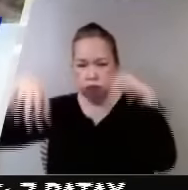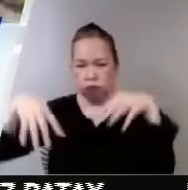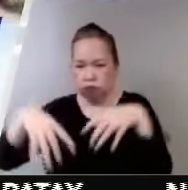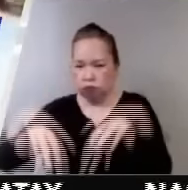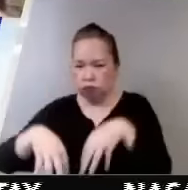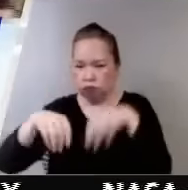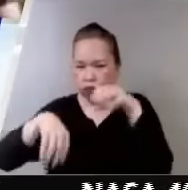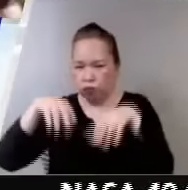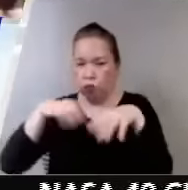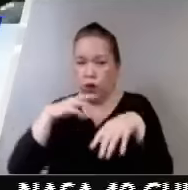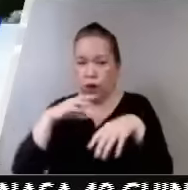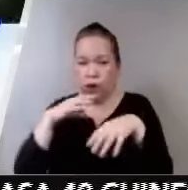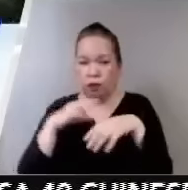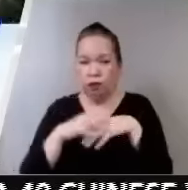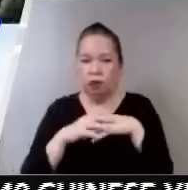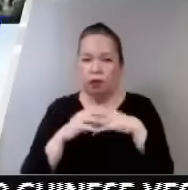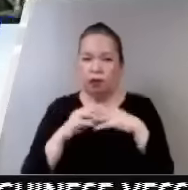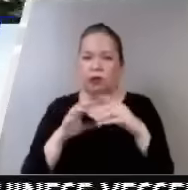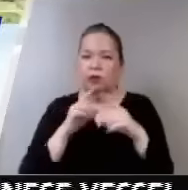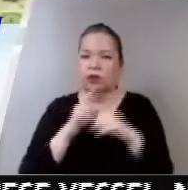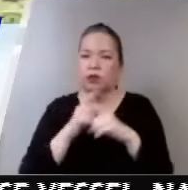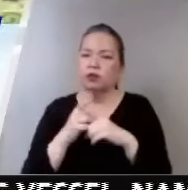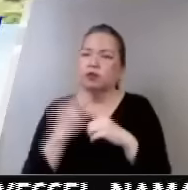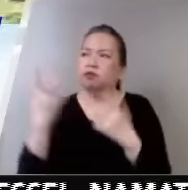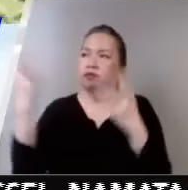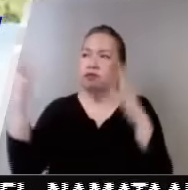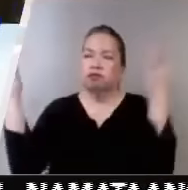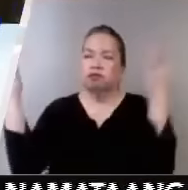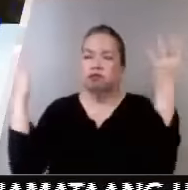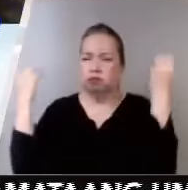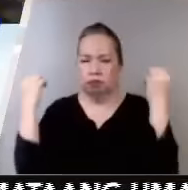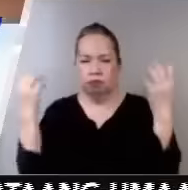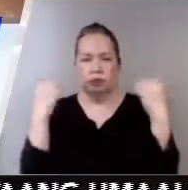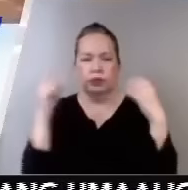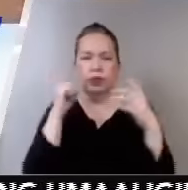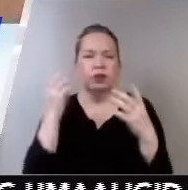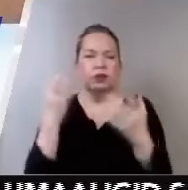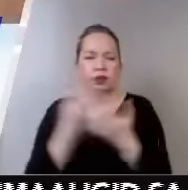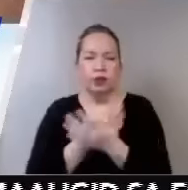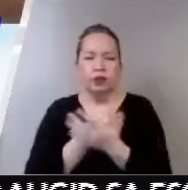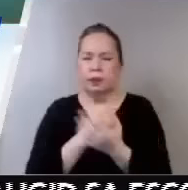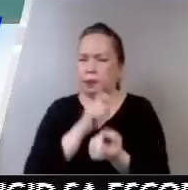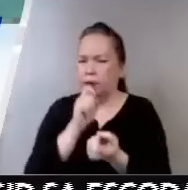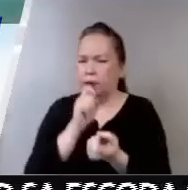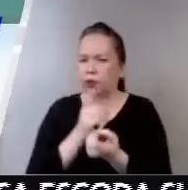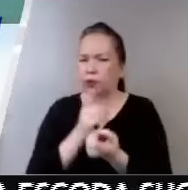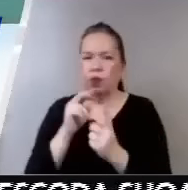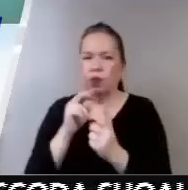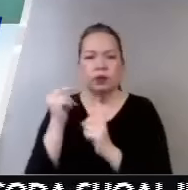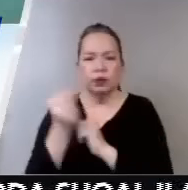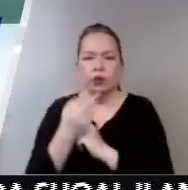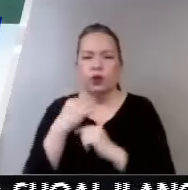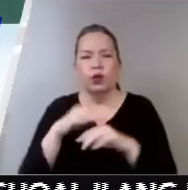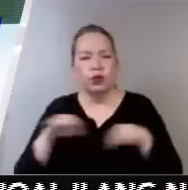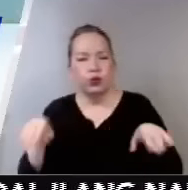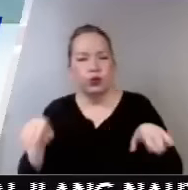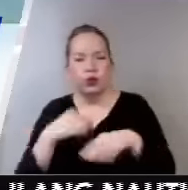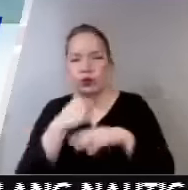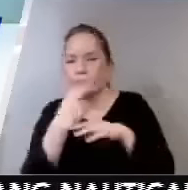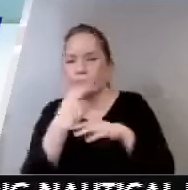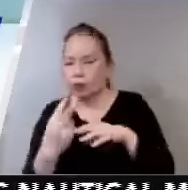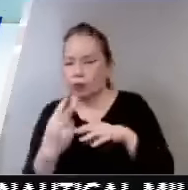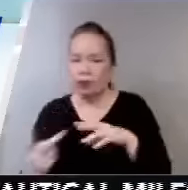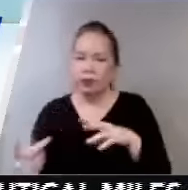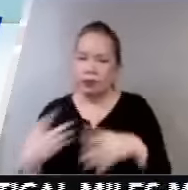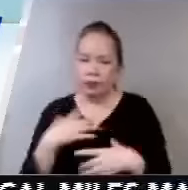Na mas pina-fresh ng mga puno sa paligid. Perfect for nature lovers na mahilig magpangisaw at sumisid. At